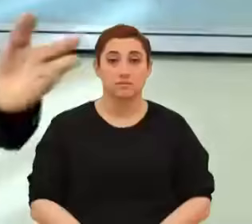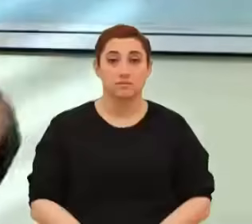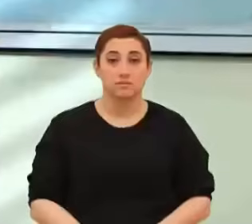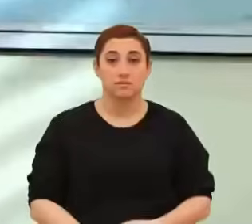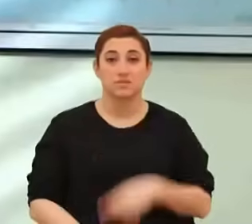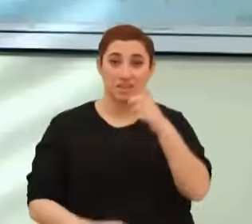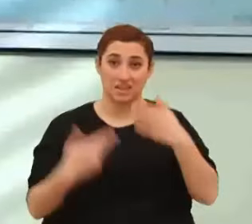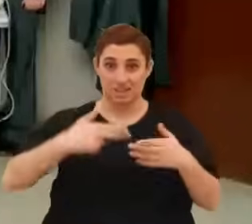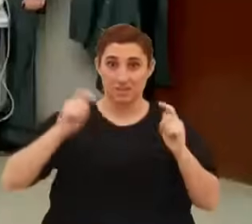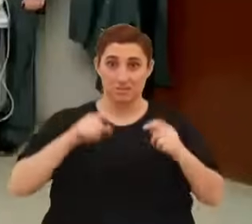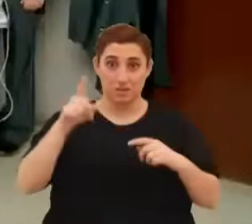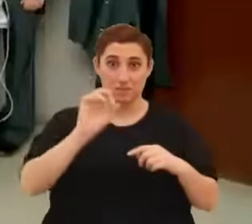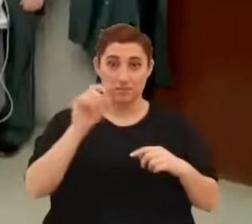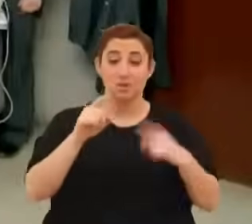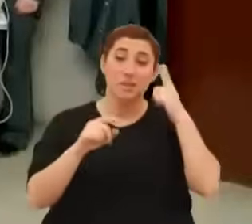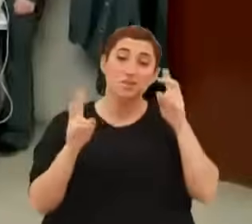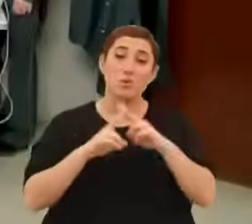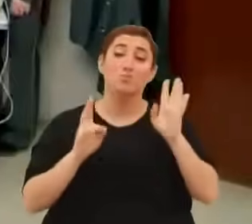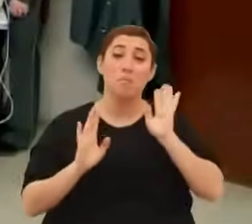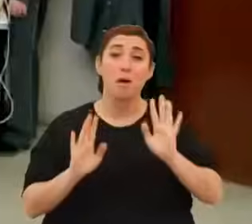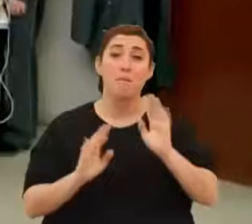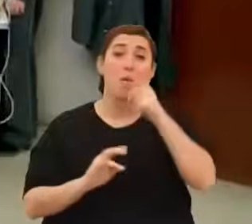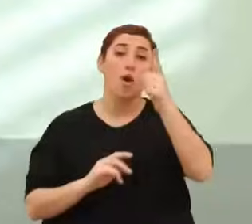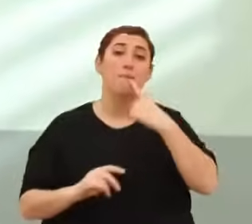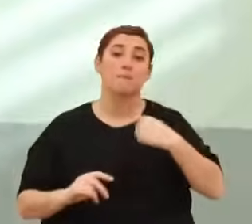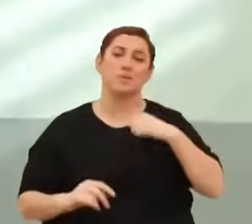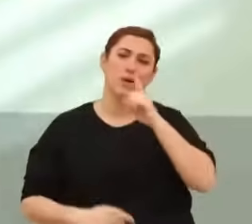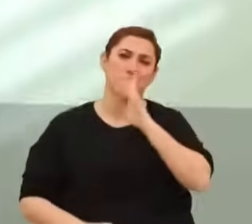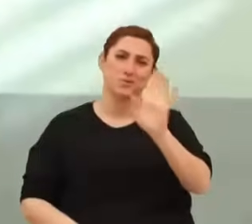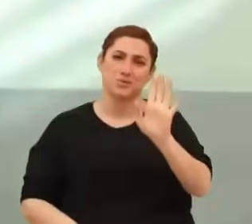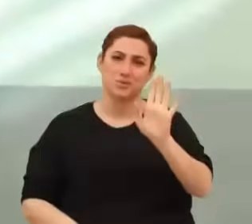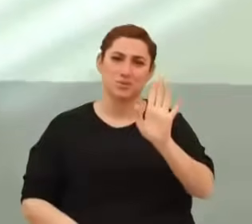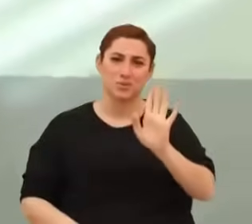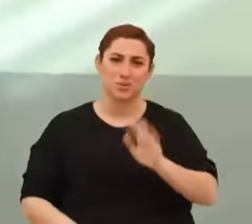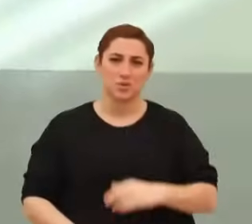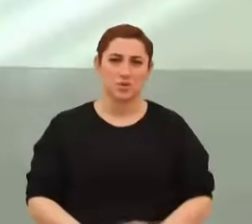Sen de robot resmi çizdin, emin misin? Başkomiserim ama o emretti. Ya sus!